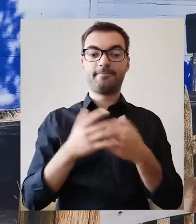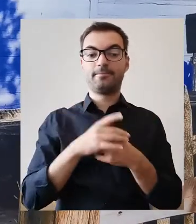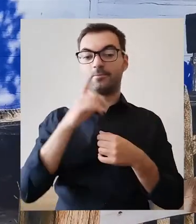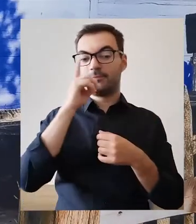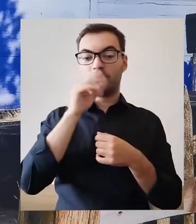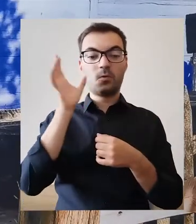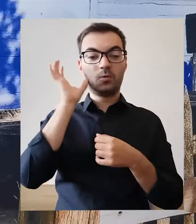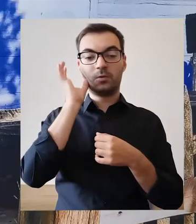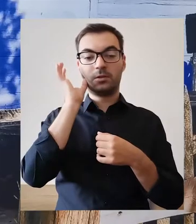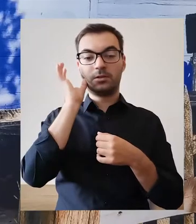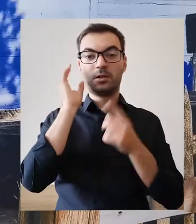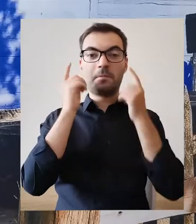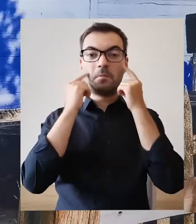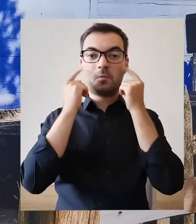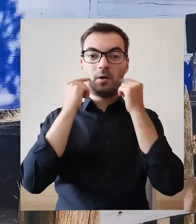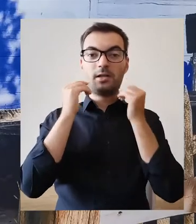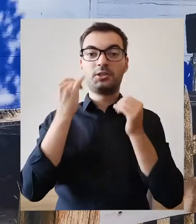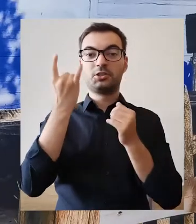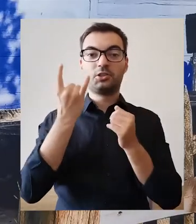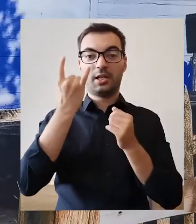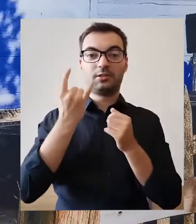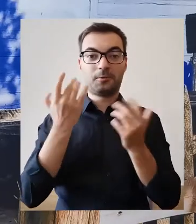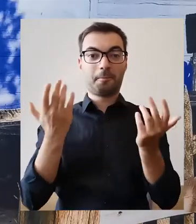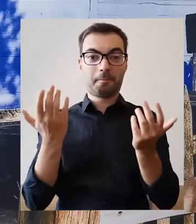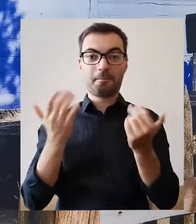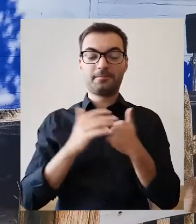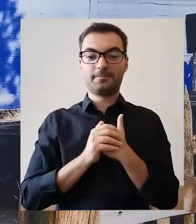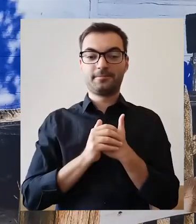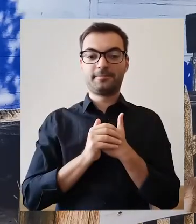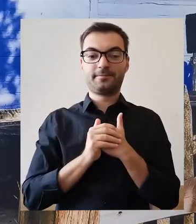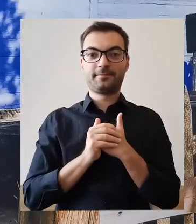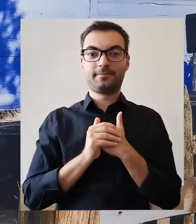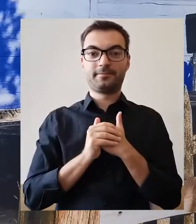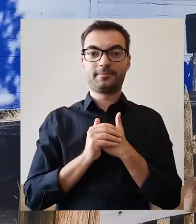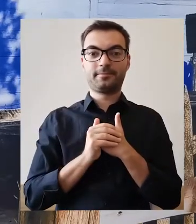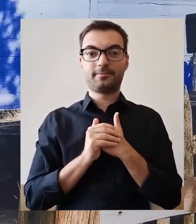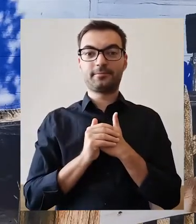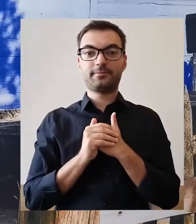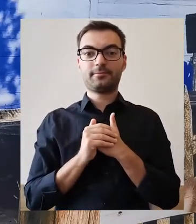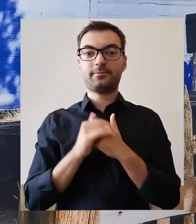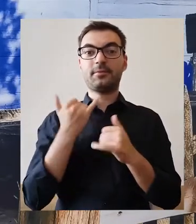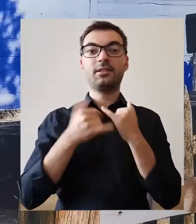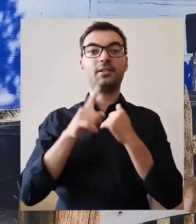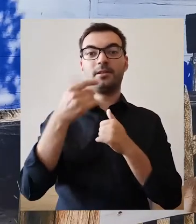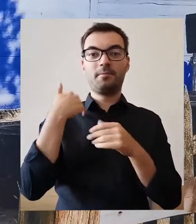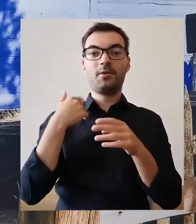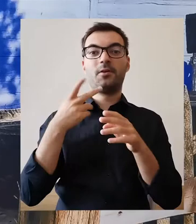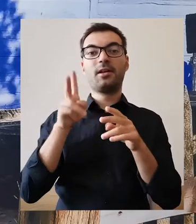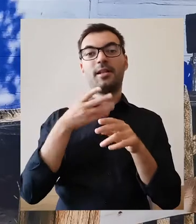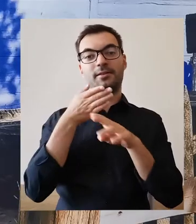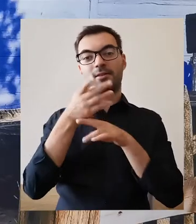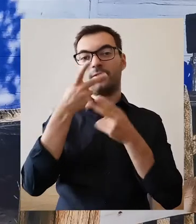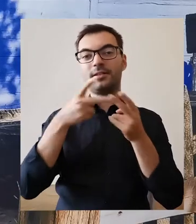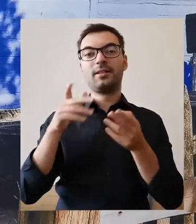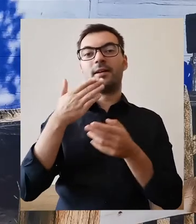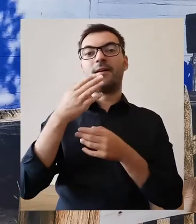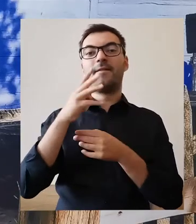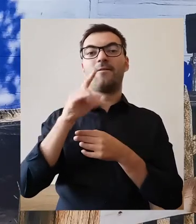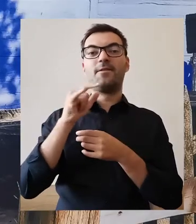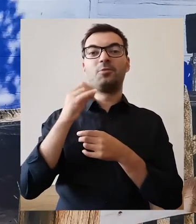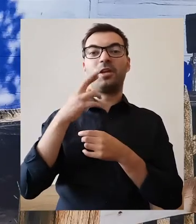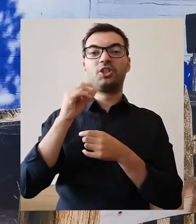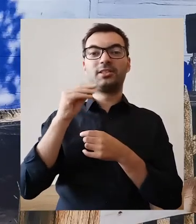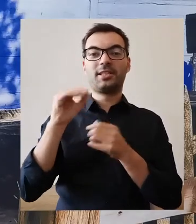usłyszy płacz małego dziecka jeżeli państwo byliśmy w śmiłowicach albo